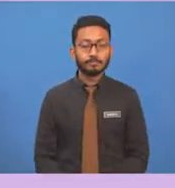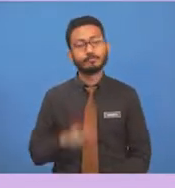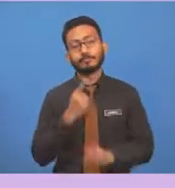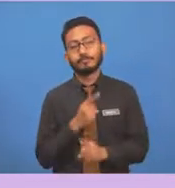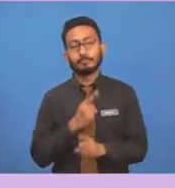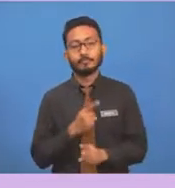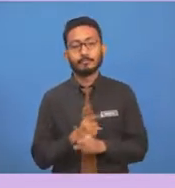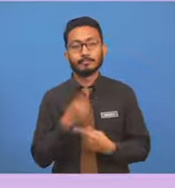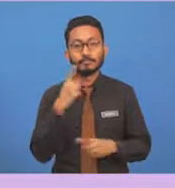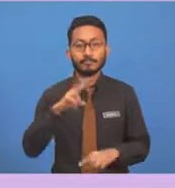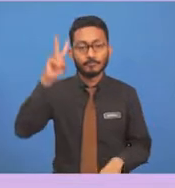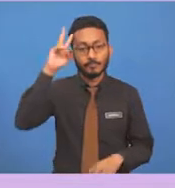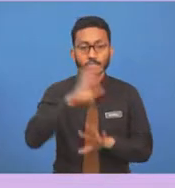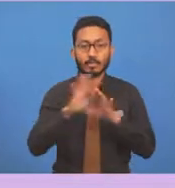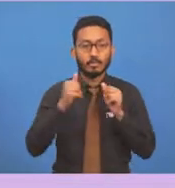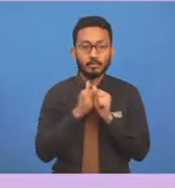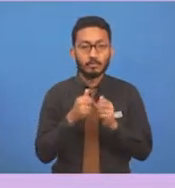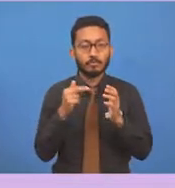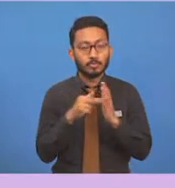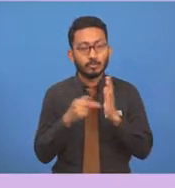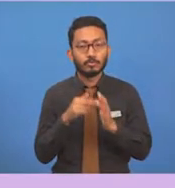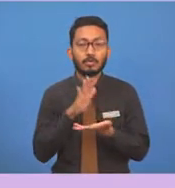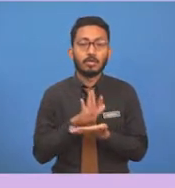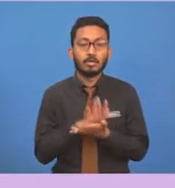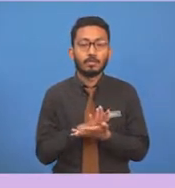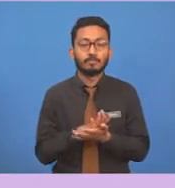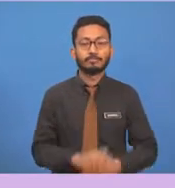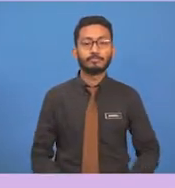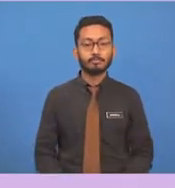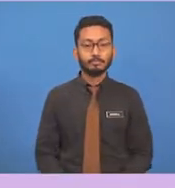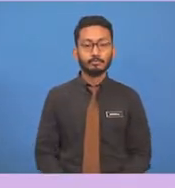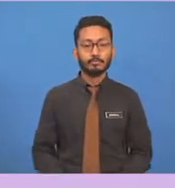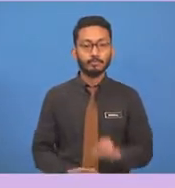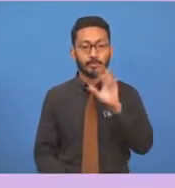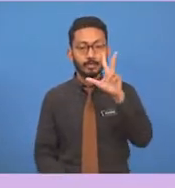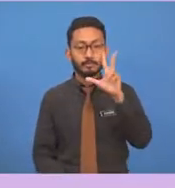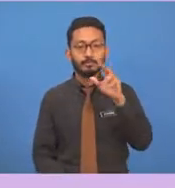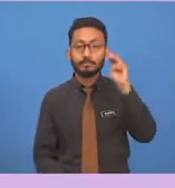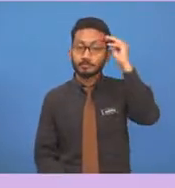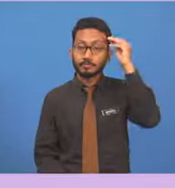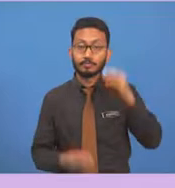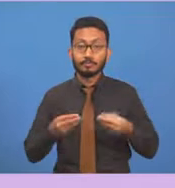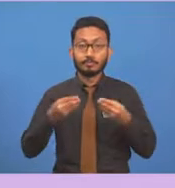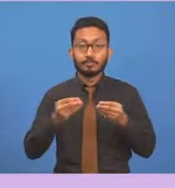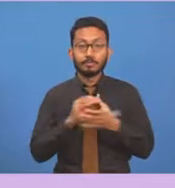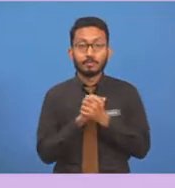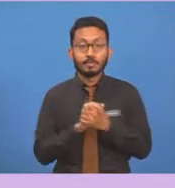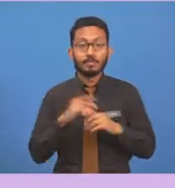tidak mematuhi peraturan sekolah. 3. Mani memberikan salam kepada pengawal keselamatan